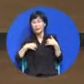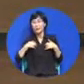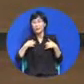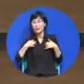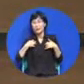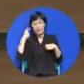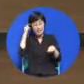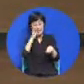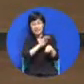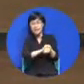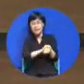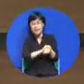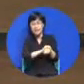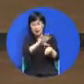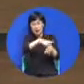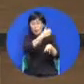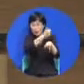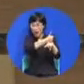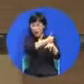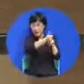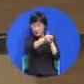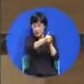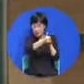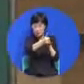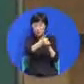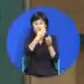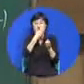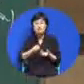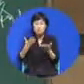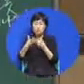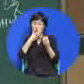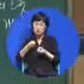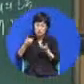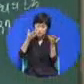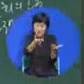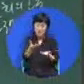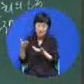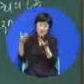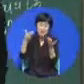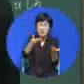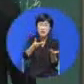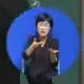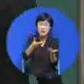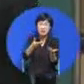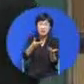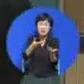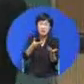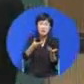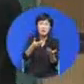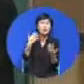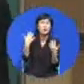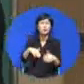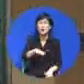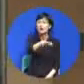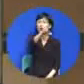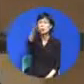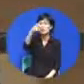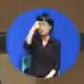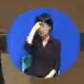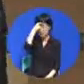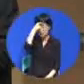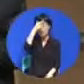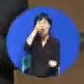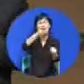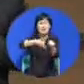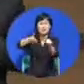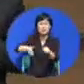God gave to Solomon greater wisdom than all the wisdom of the world put together. May you begin to pray this. 그래서